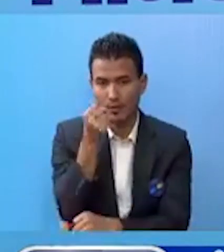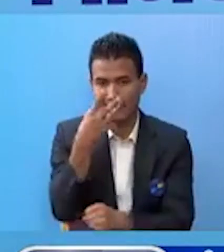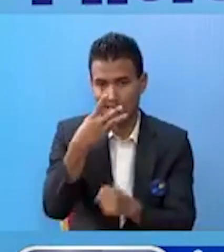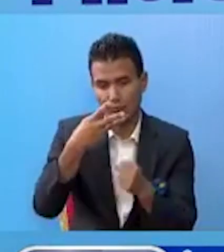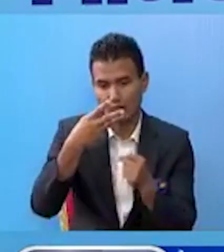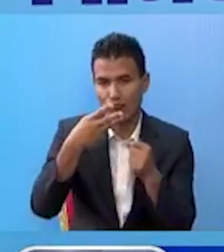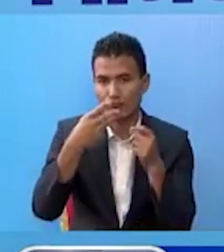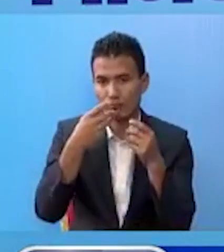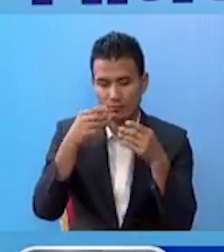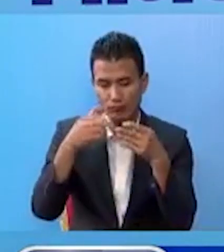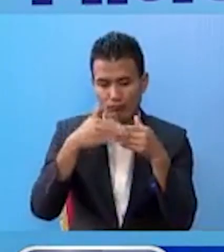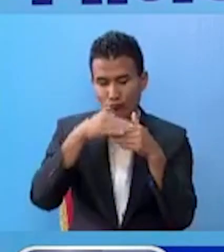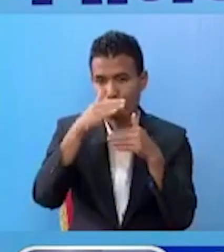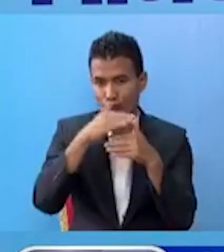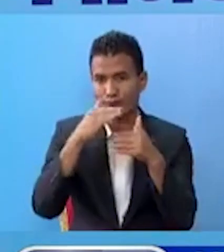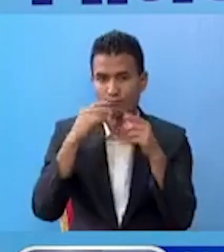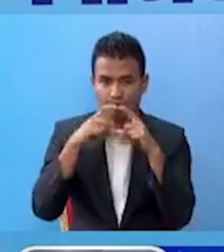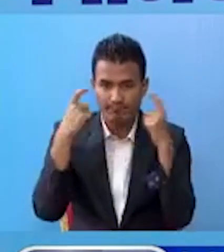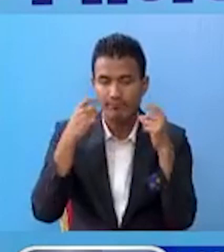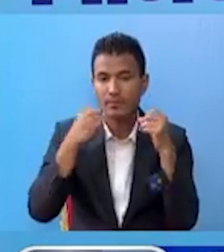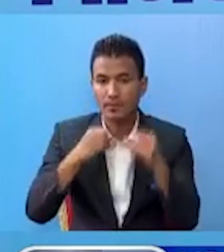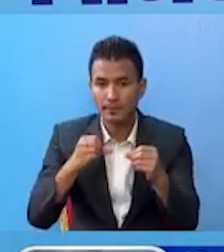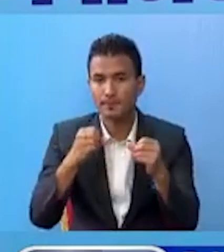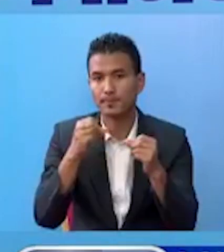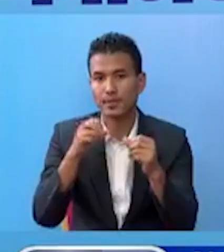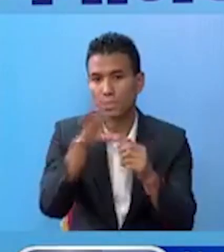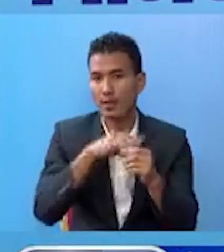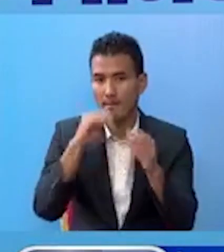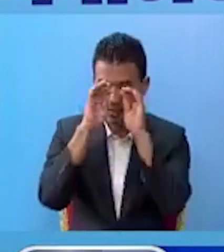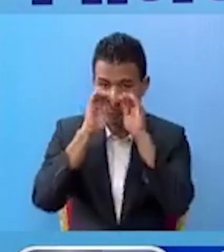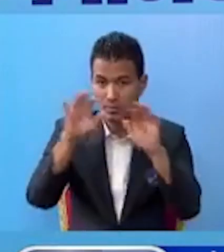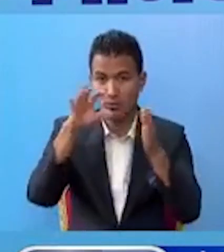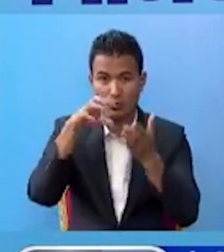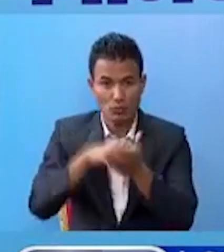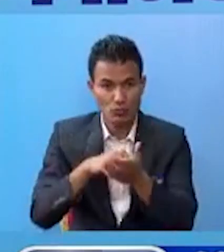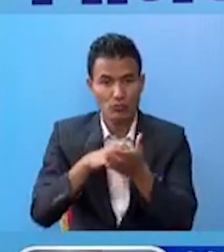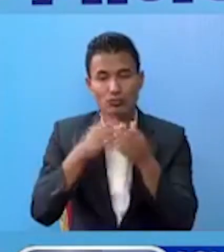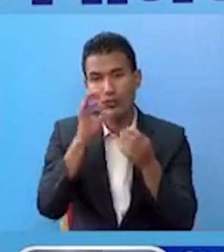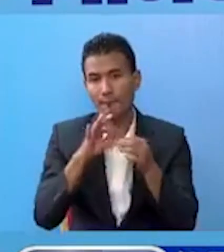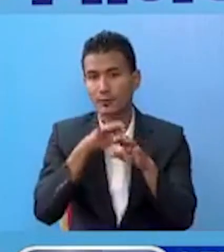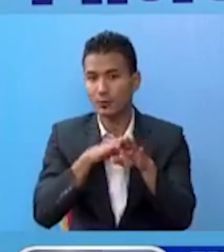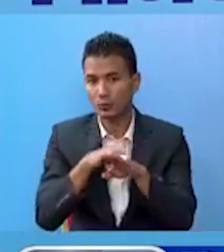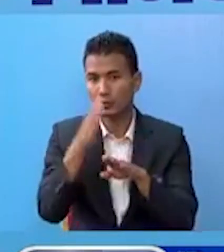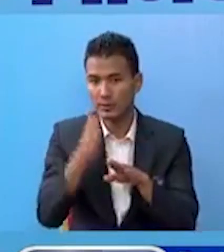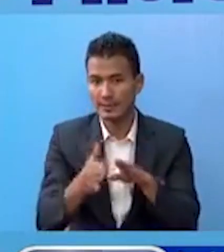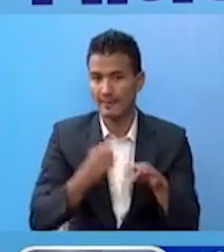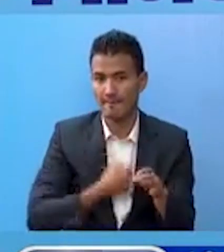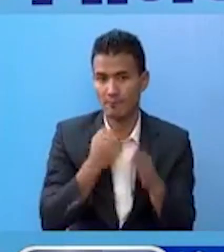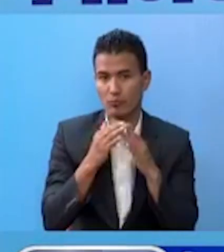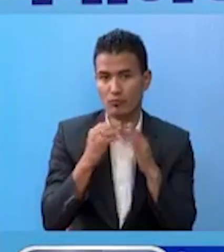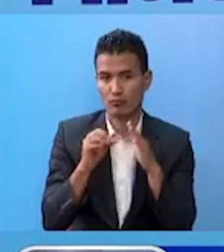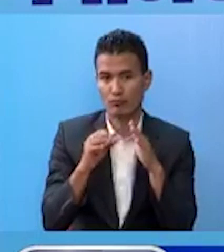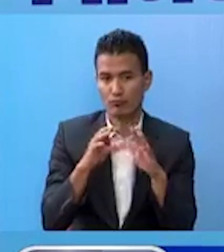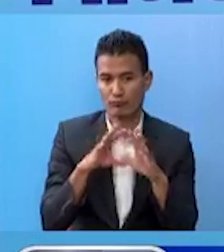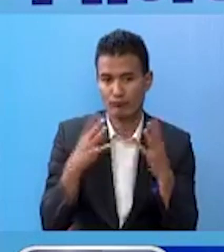मास्क अनिवार्य प्रयोग गर्ने, सबै सार्वजनिक स्थल तथा कार्यालयहरूले आफ्नो